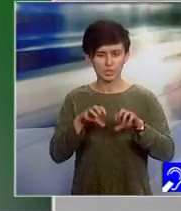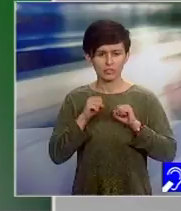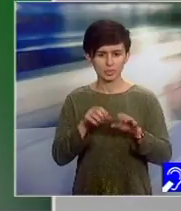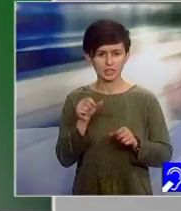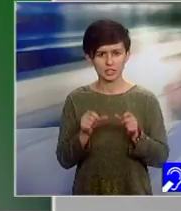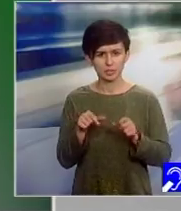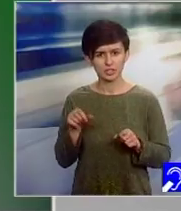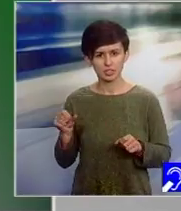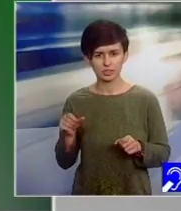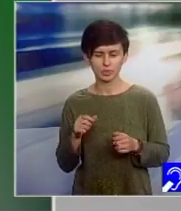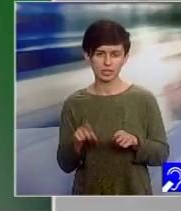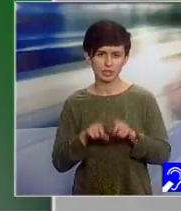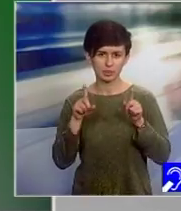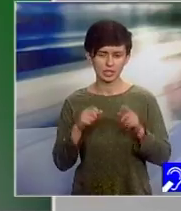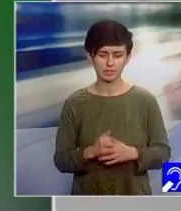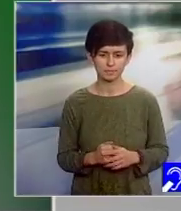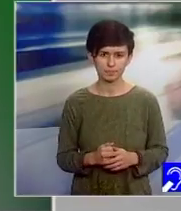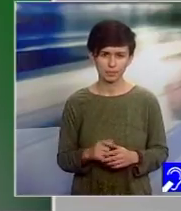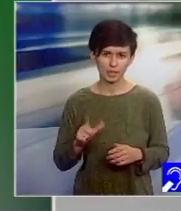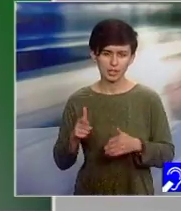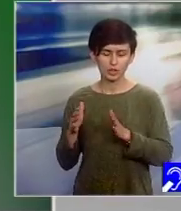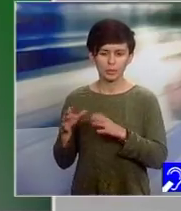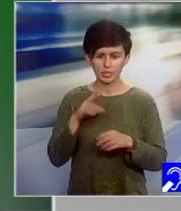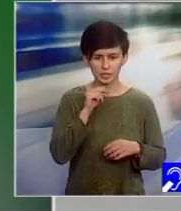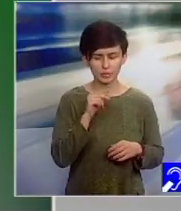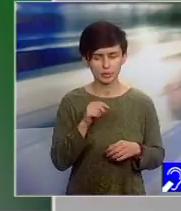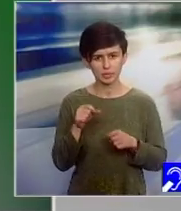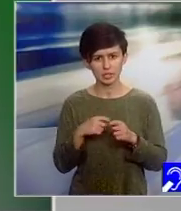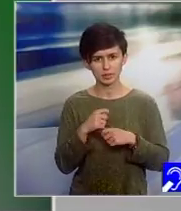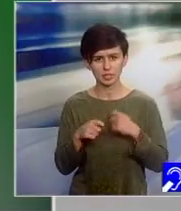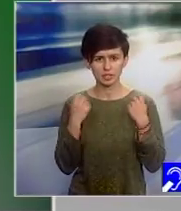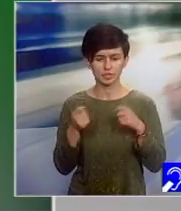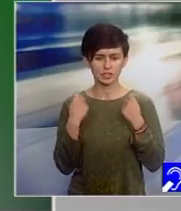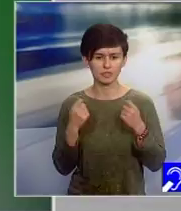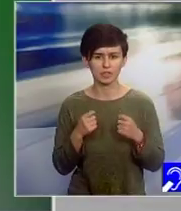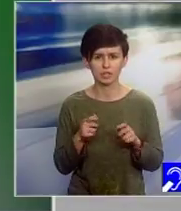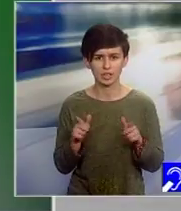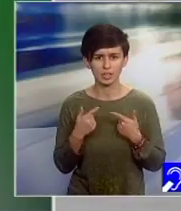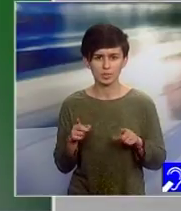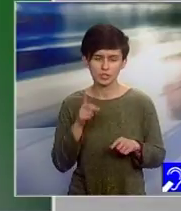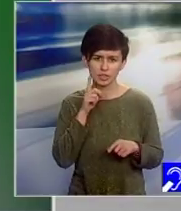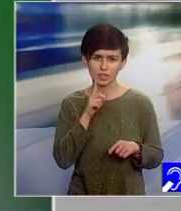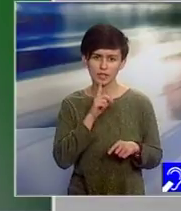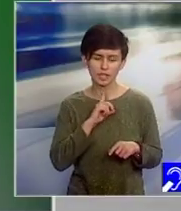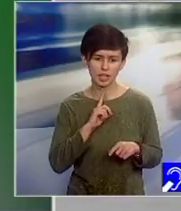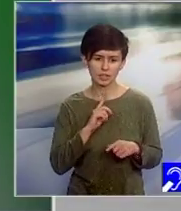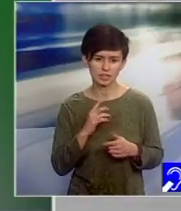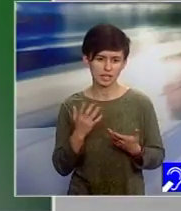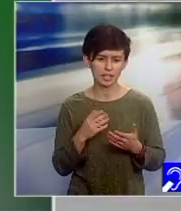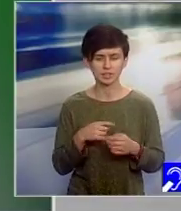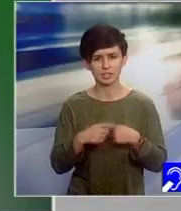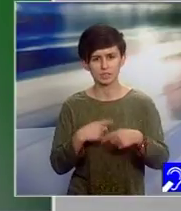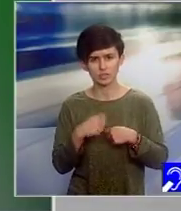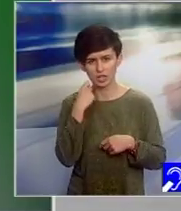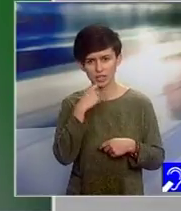acest subiect în câteva minute. În partea a doua a emisiunii vom vorbi despre Festivalul de Muzică Clasică Mozart, eveniment ce se desfășoară în perioada următoare